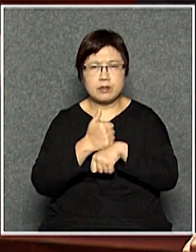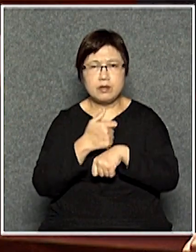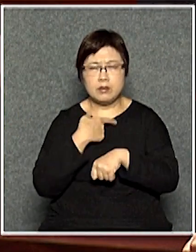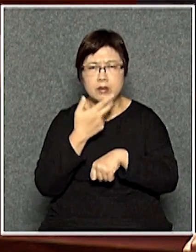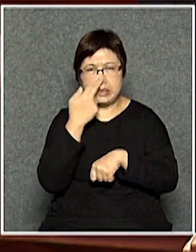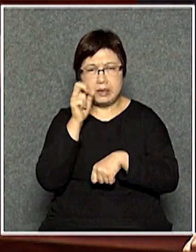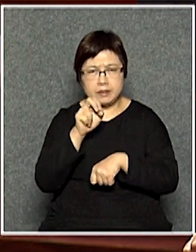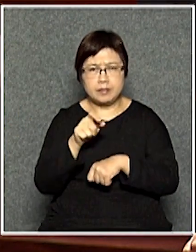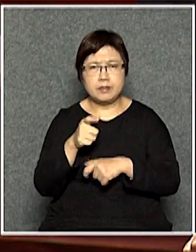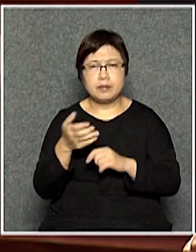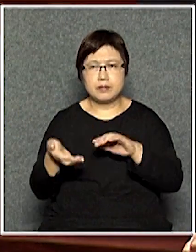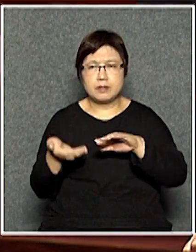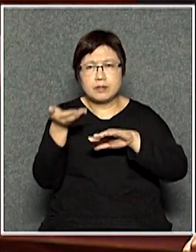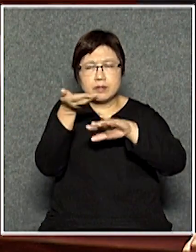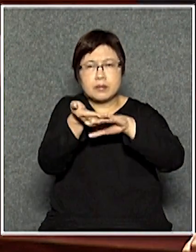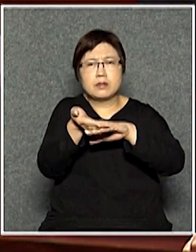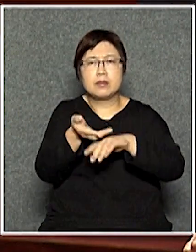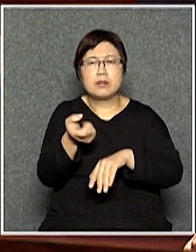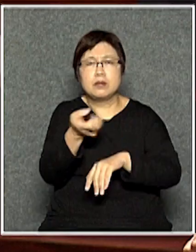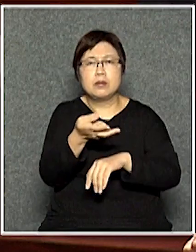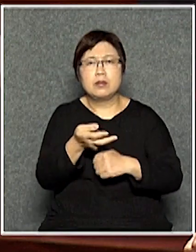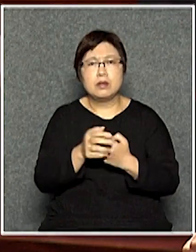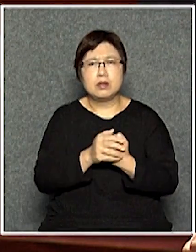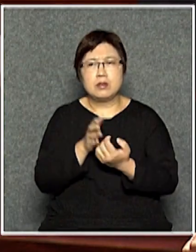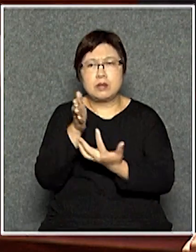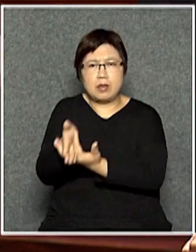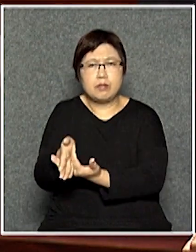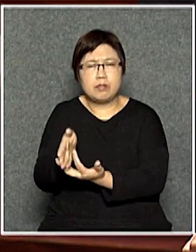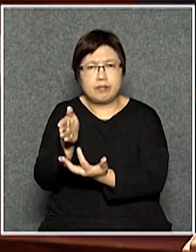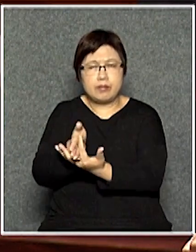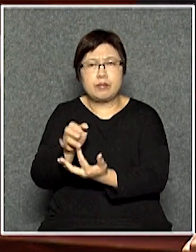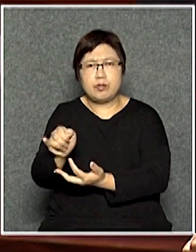要擺他上台插他一餐呢？